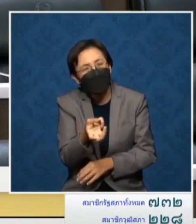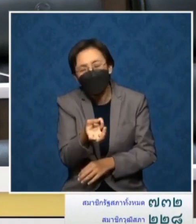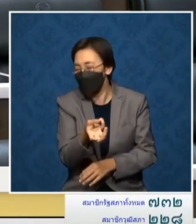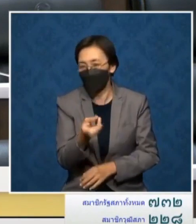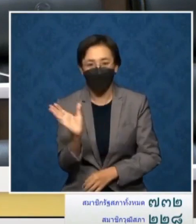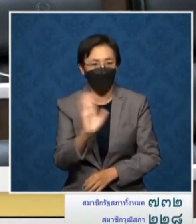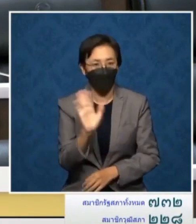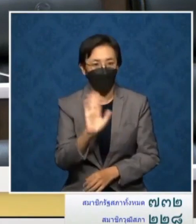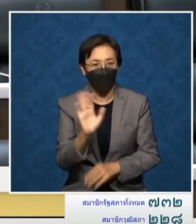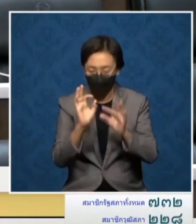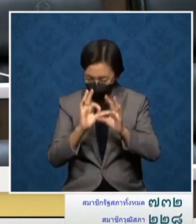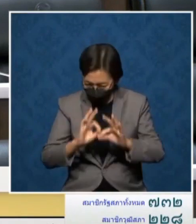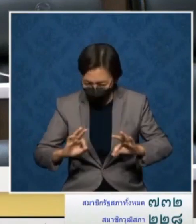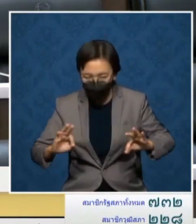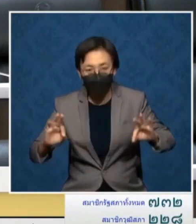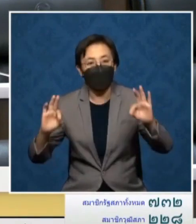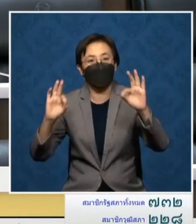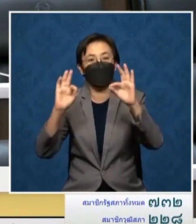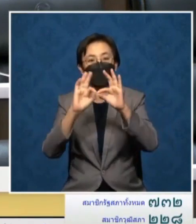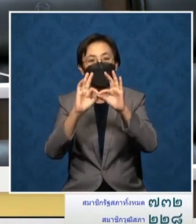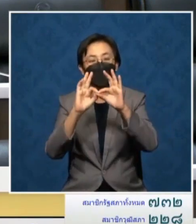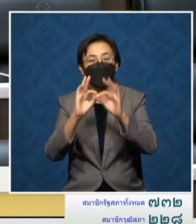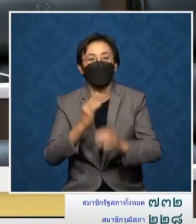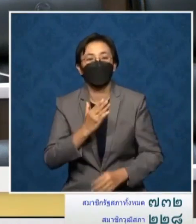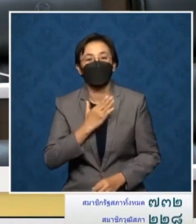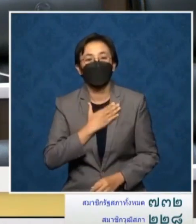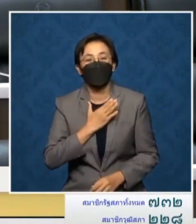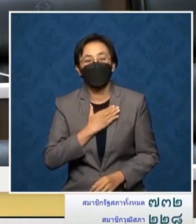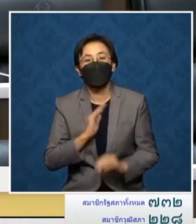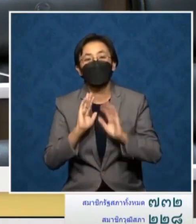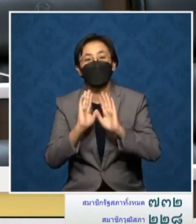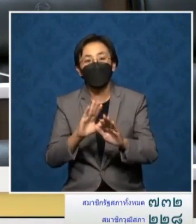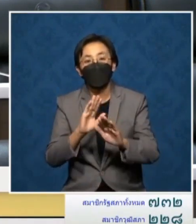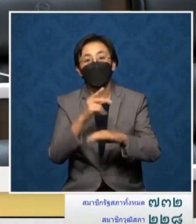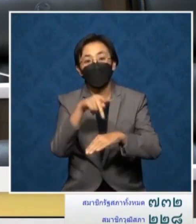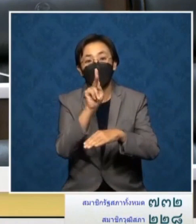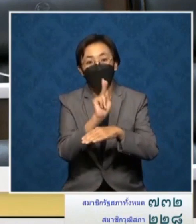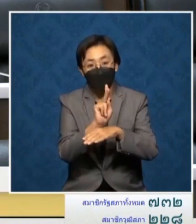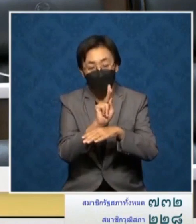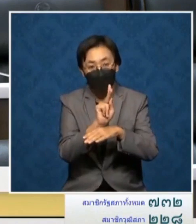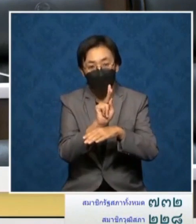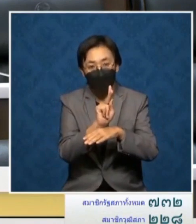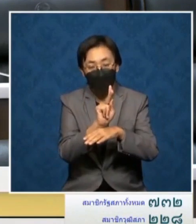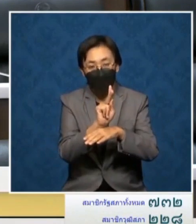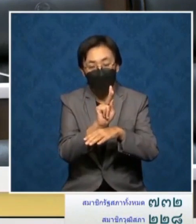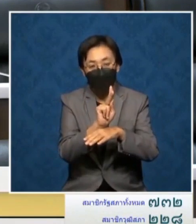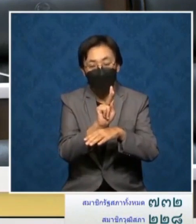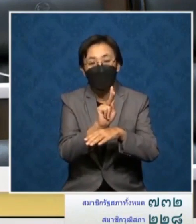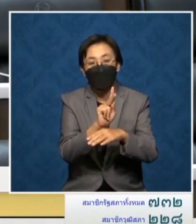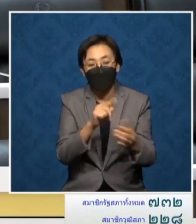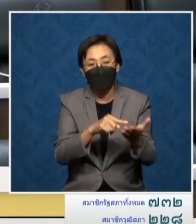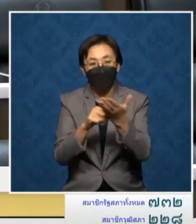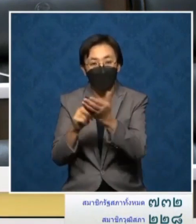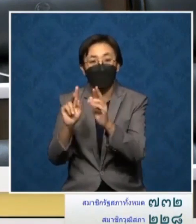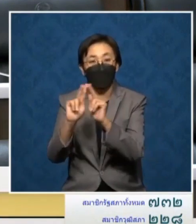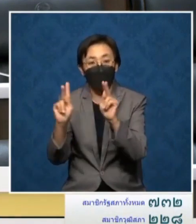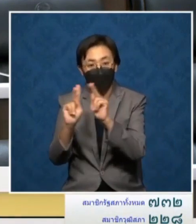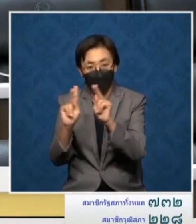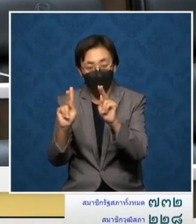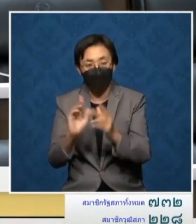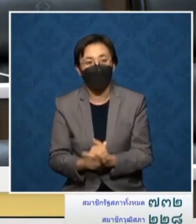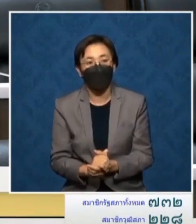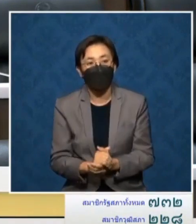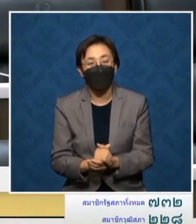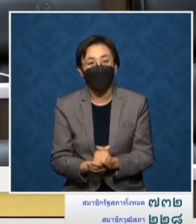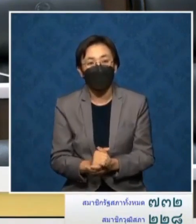เรื่องนี้ส่วนการอภิปรายของสว.ในการแก้ไขมาตรา83นั้นส่วนใหญ่ถอนคำแปรยติตามที่สงวนเอาไว้นะครับแ